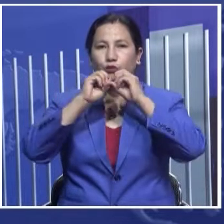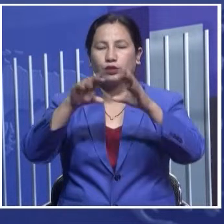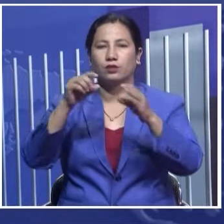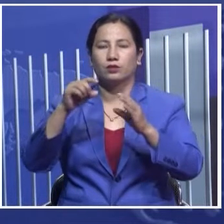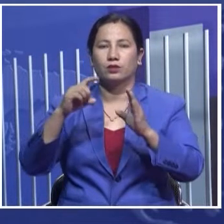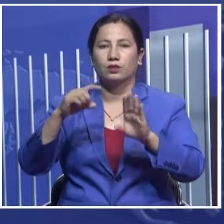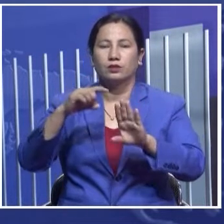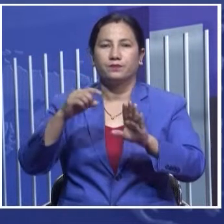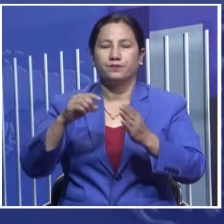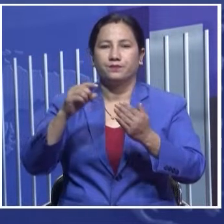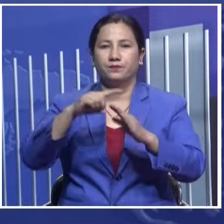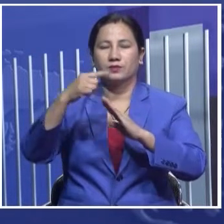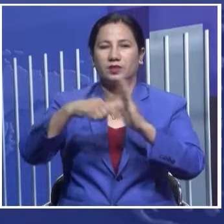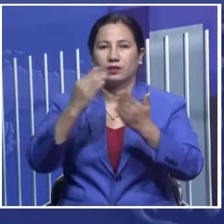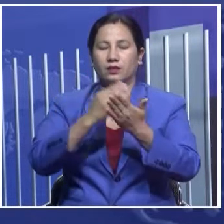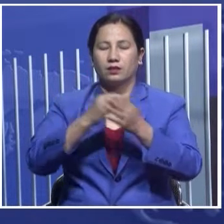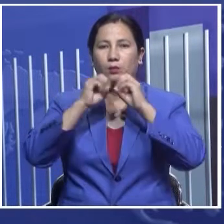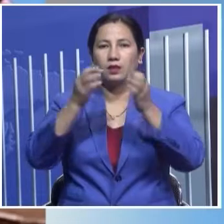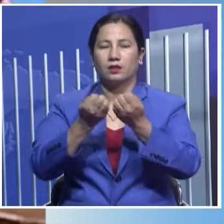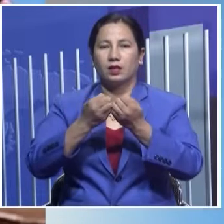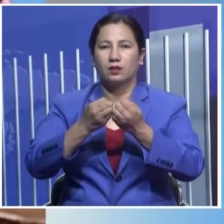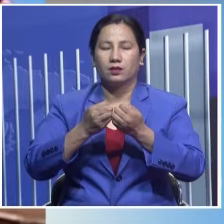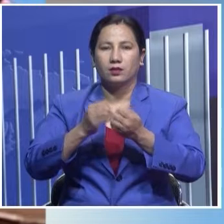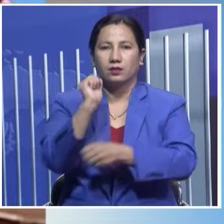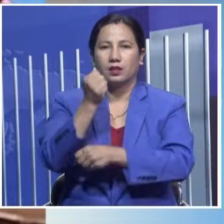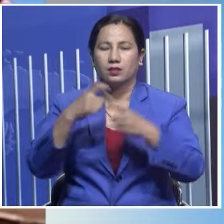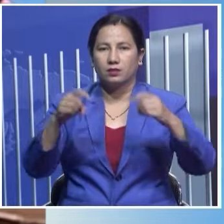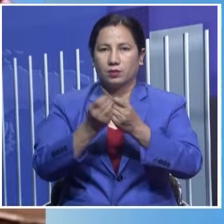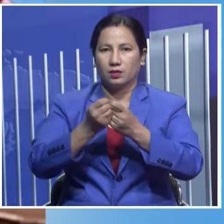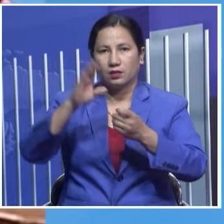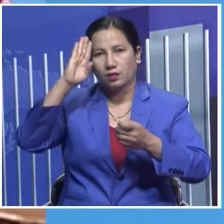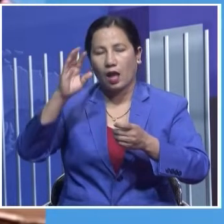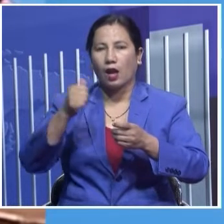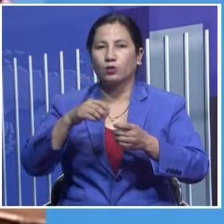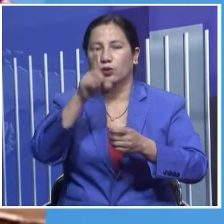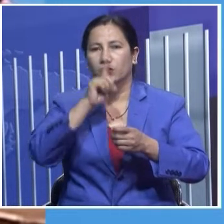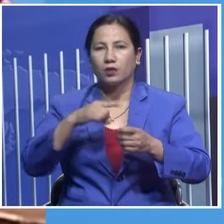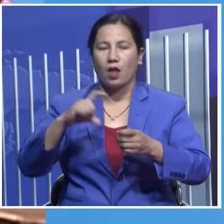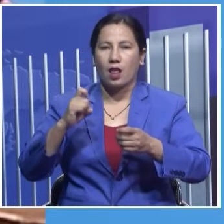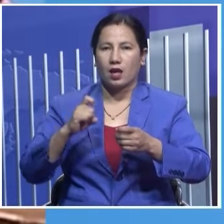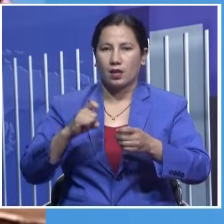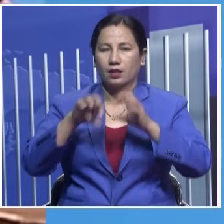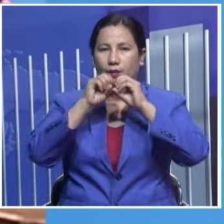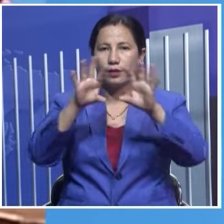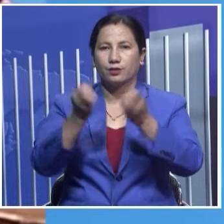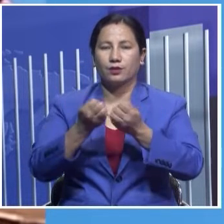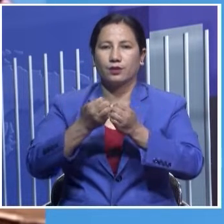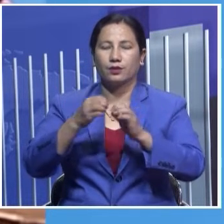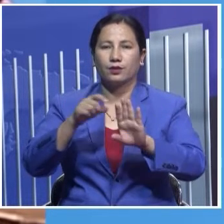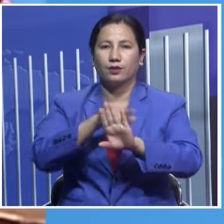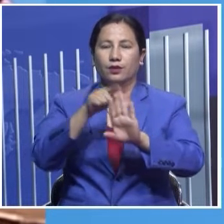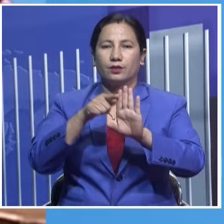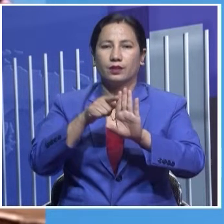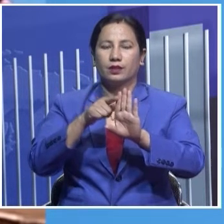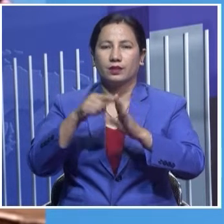कार्यक्रम बहुमतले पारित गरेको छ। आज बसेको राष्ट्रिय सभाको बैठकले सरकारले आउँदो वर्षका लागि प्रस्तुत गरेको नीति तथा